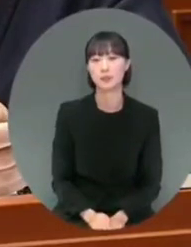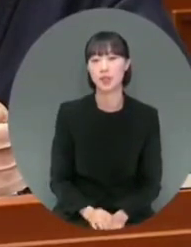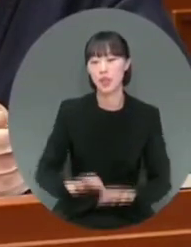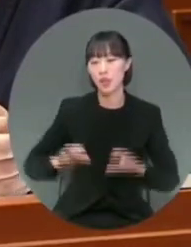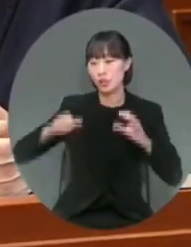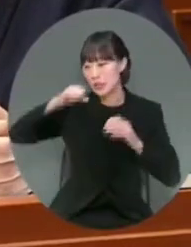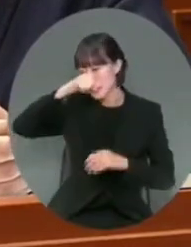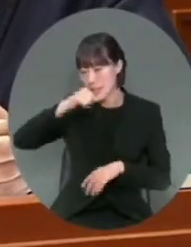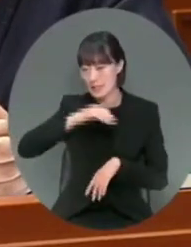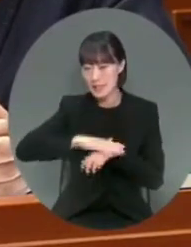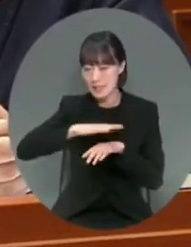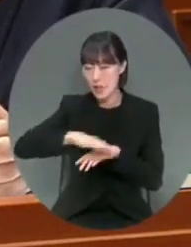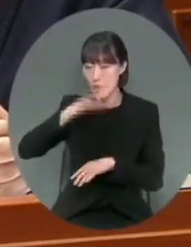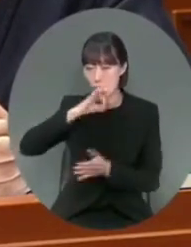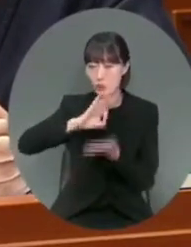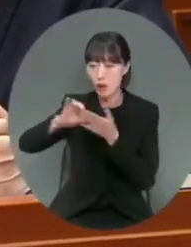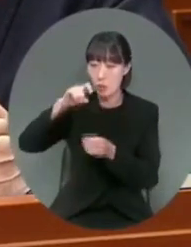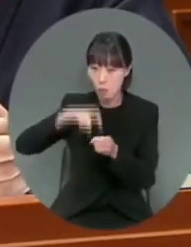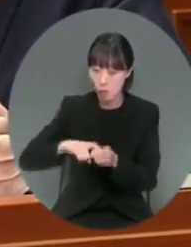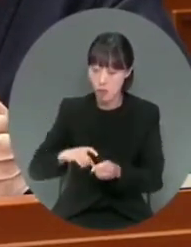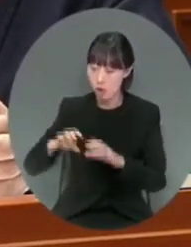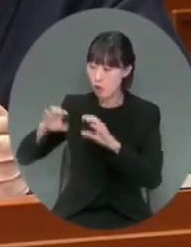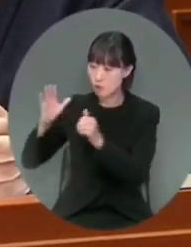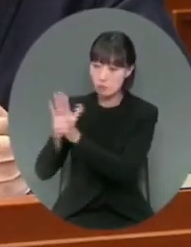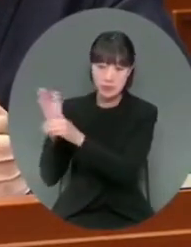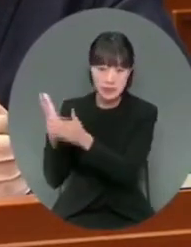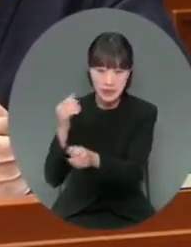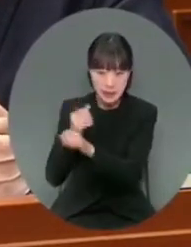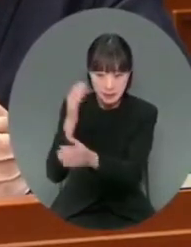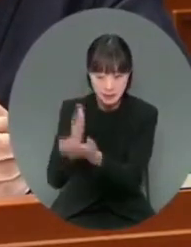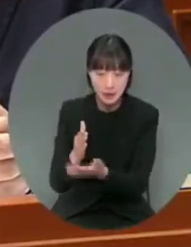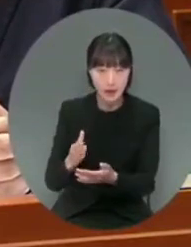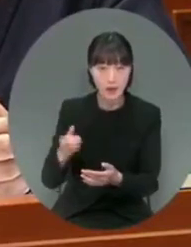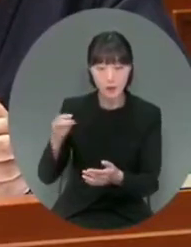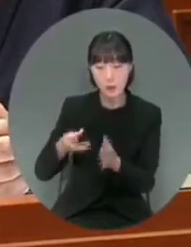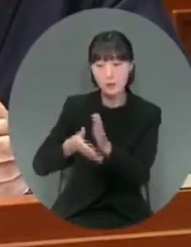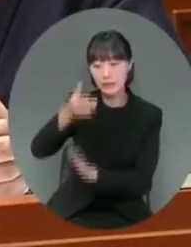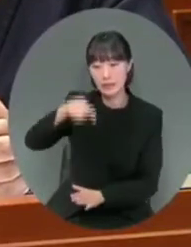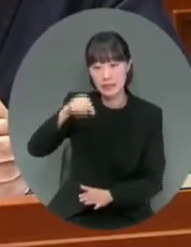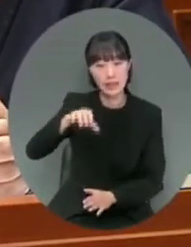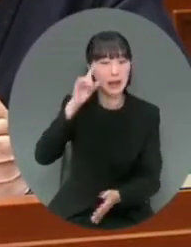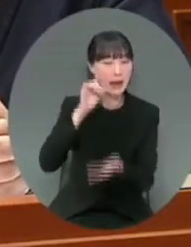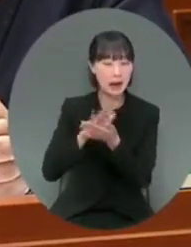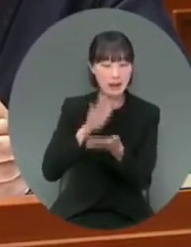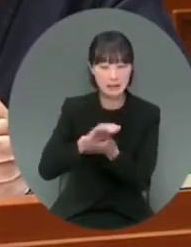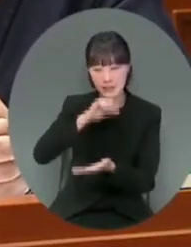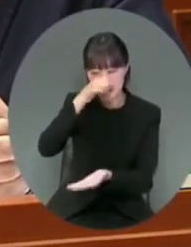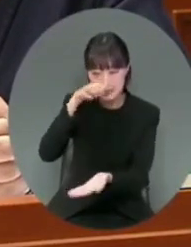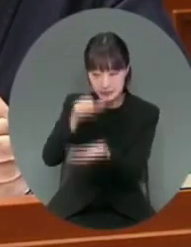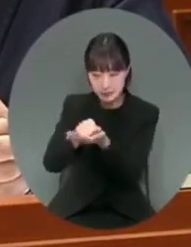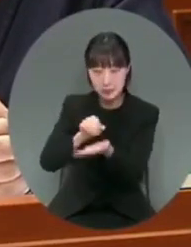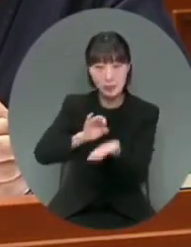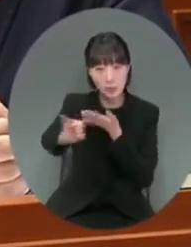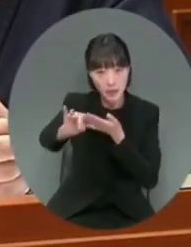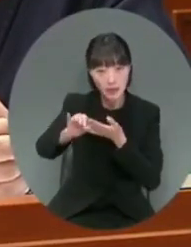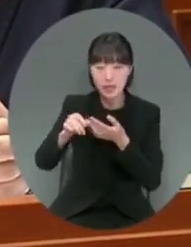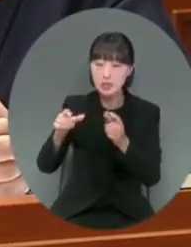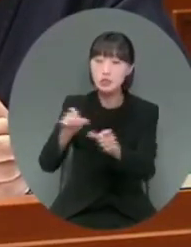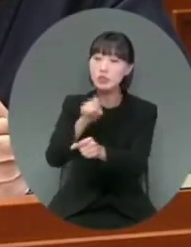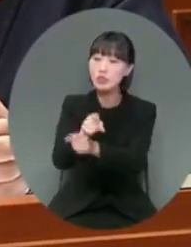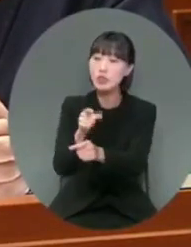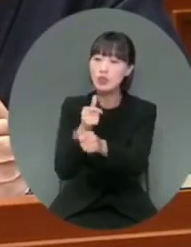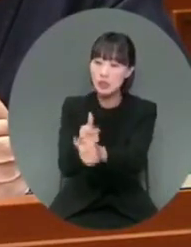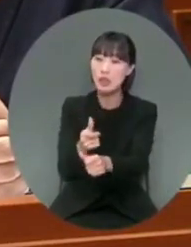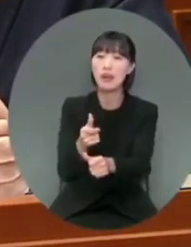제대로 사용하기 위해서는 이것을 국비로 할 것인지 아니면은 지자체 자체 예산으로 그 지역의 특성에 맞게